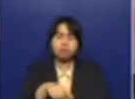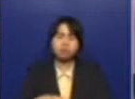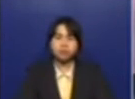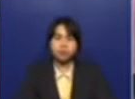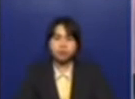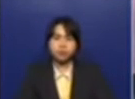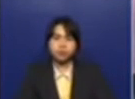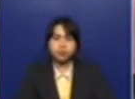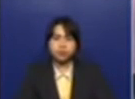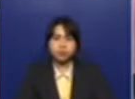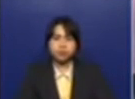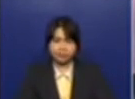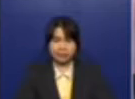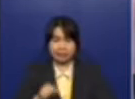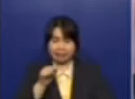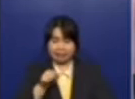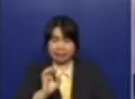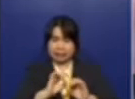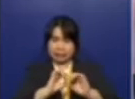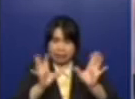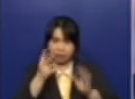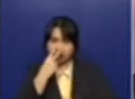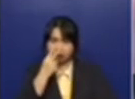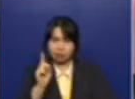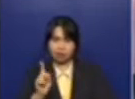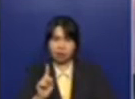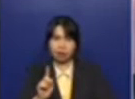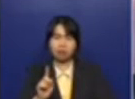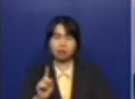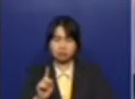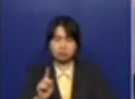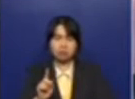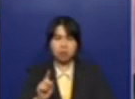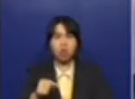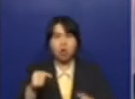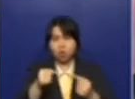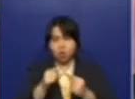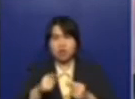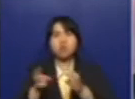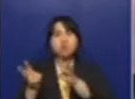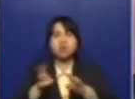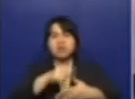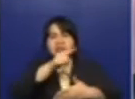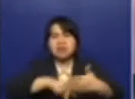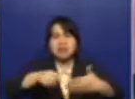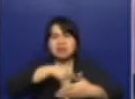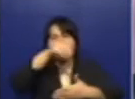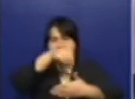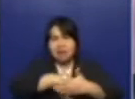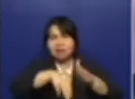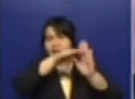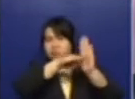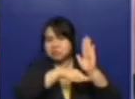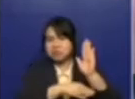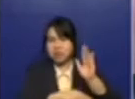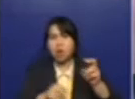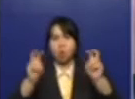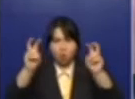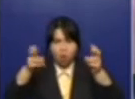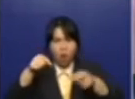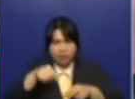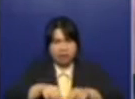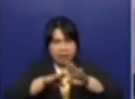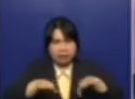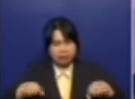สิ่งที่ชี้ให้เห็นในเรื่องนี้ก็คือเรื่องระบบเลือกตั้งเป็นหัวข้อหนึ่งที่นักศึกษ